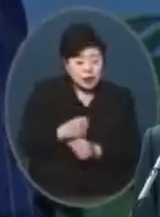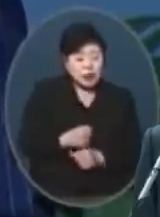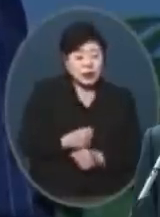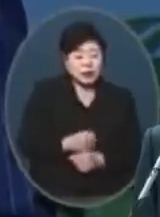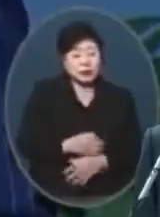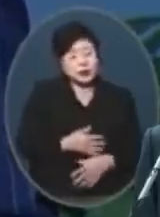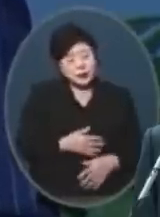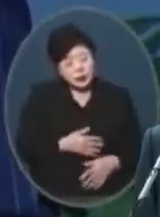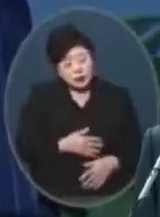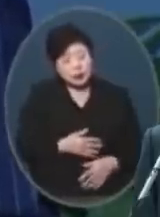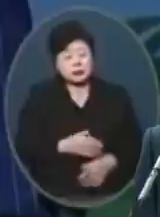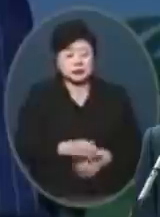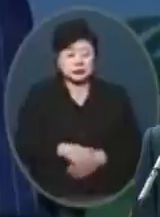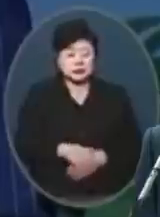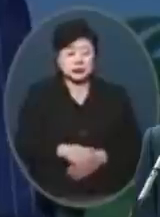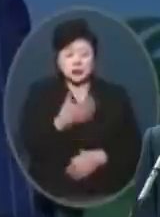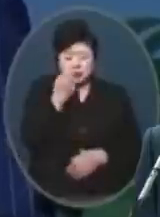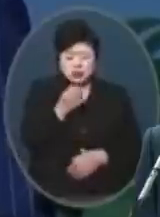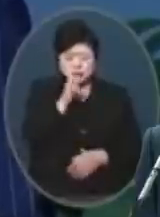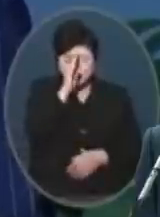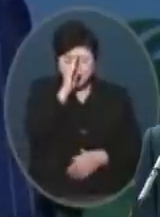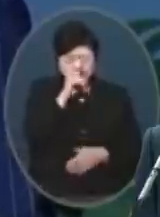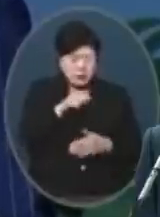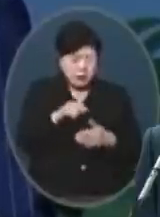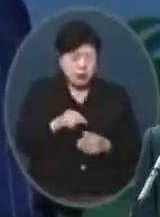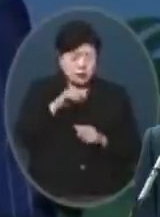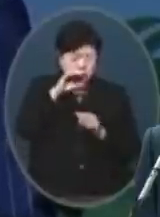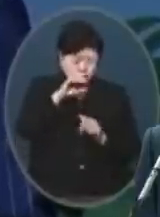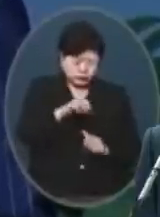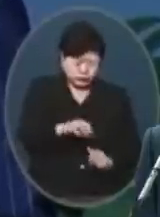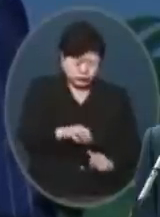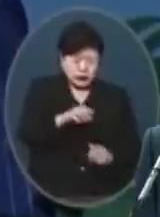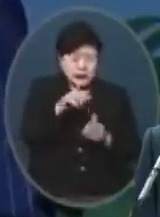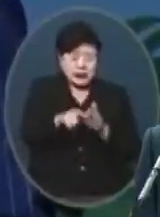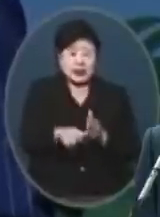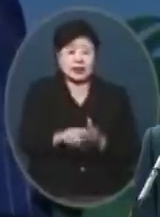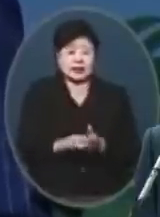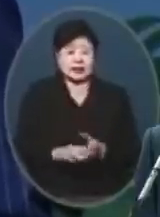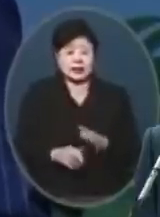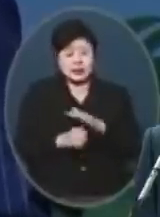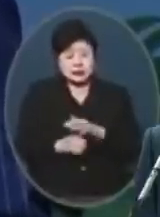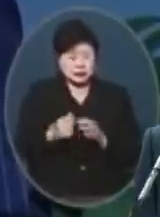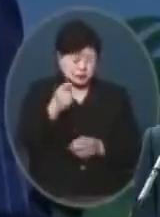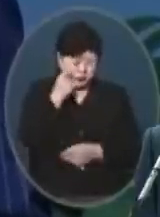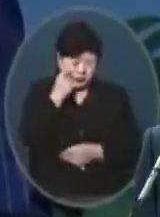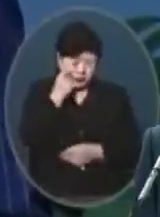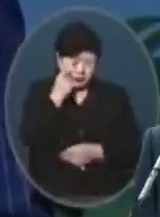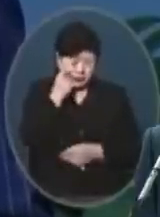피곤하고 우울증이 마음을 짓누를 때 참 견딜 수 없습니다.